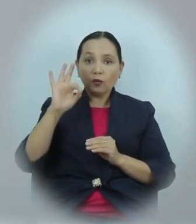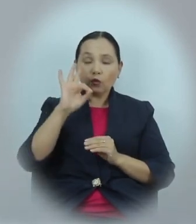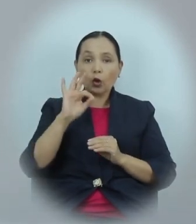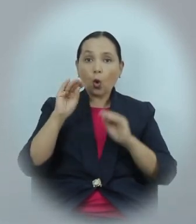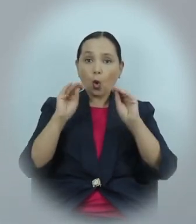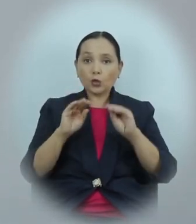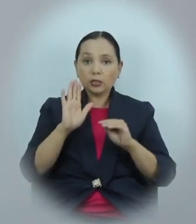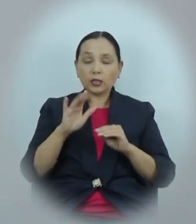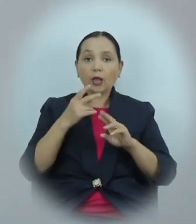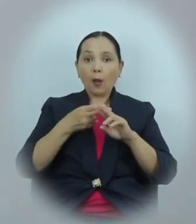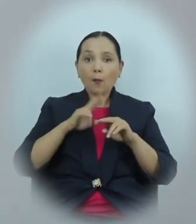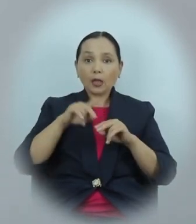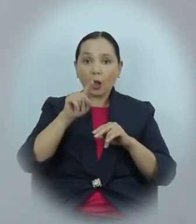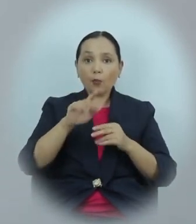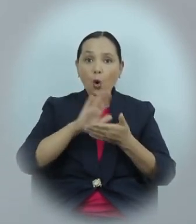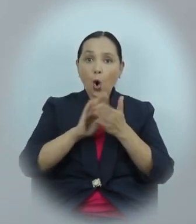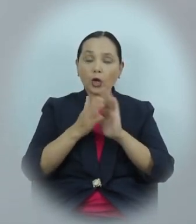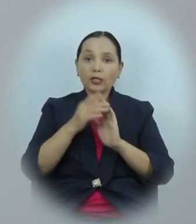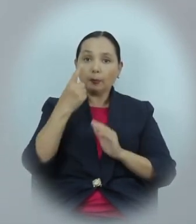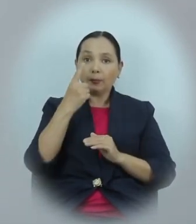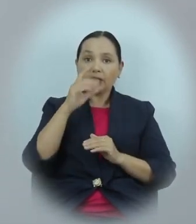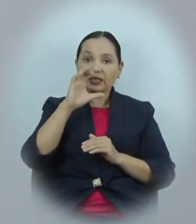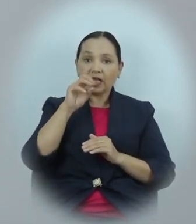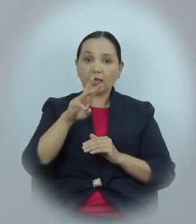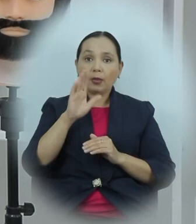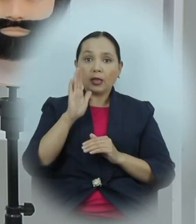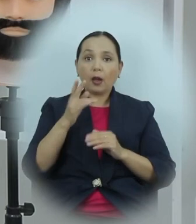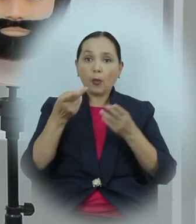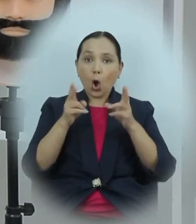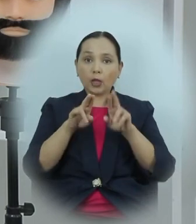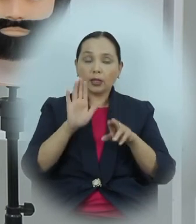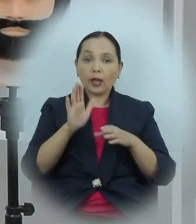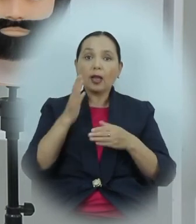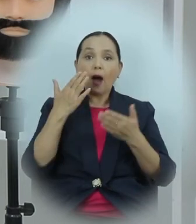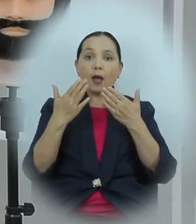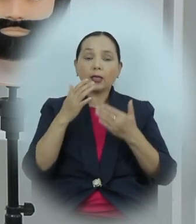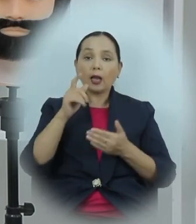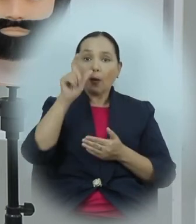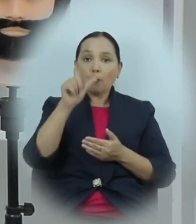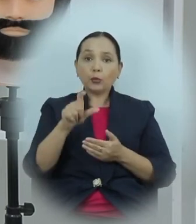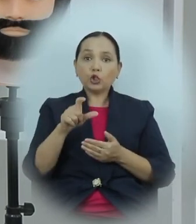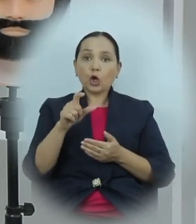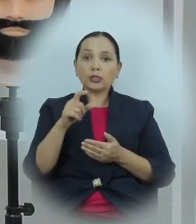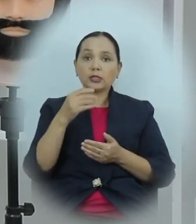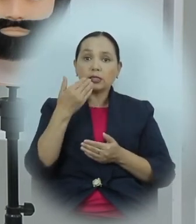deb qo'ysak, mana bu holat 1 santimetr qilib qoldiradi. Agar mijoz sizga